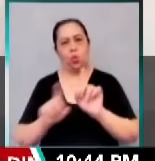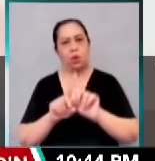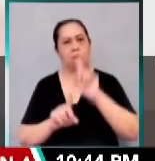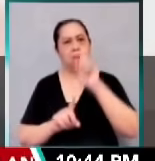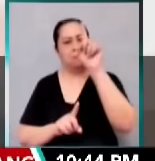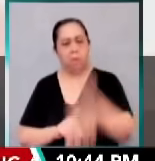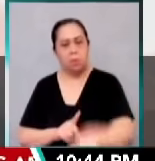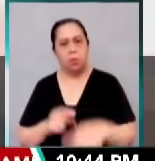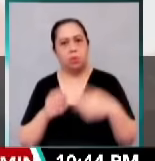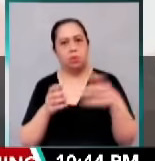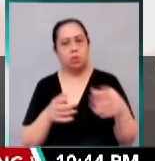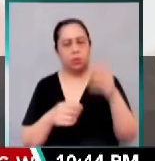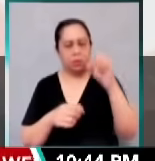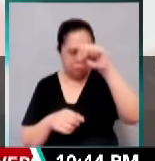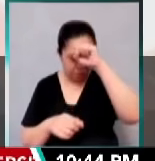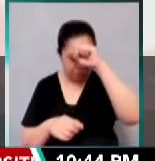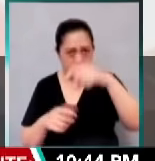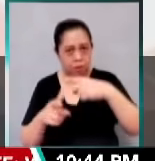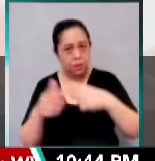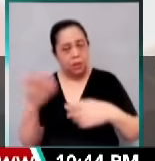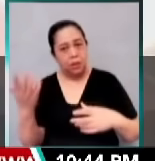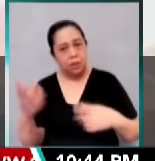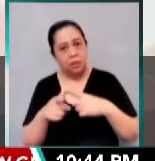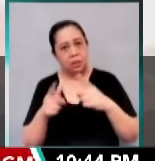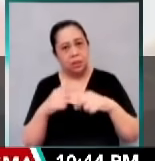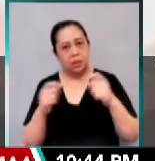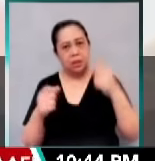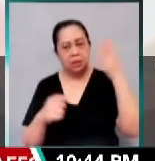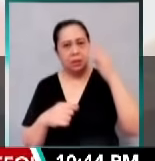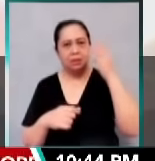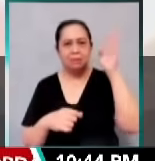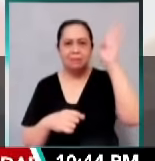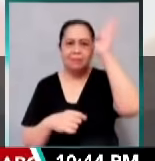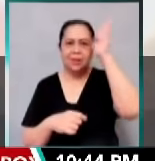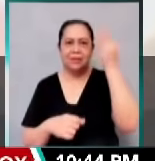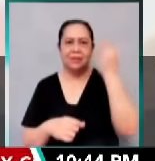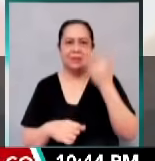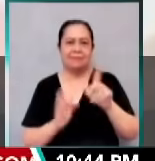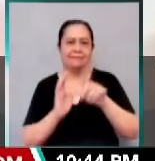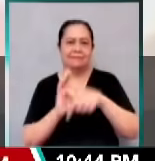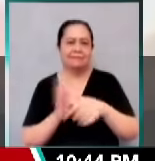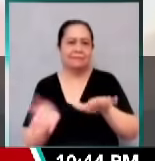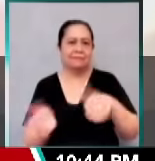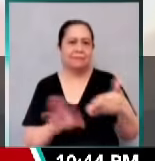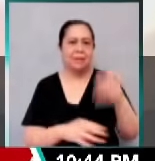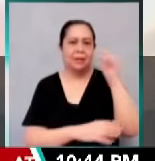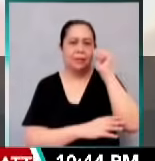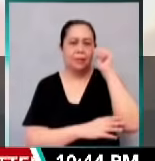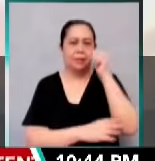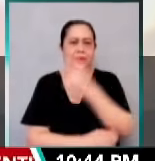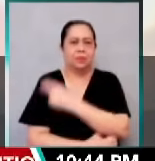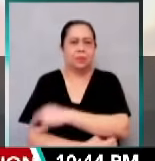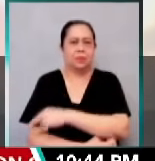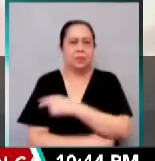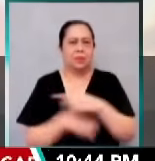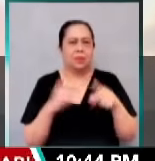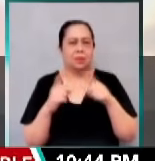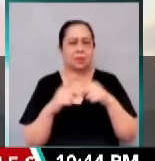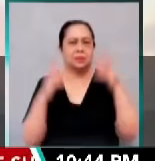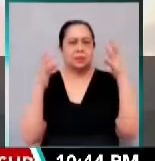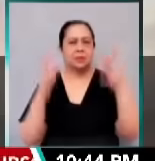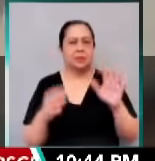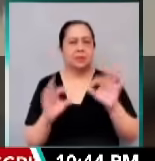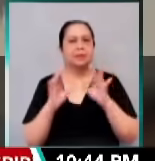ang ulo ni Ambrosio at naging brain dead kalaunan. Pumalo si Ambrosio sa ospital nang mapagdesisyunan ng kanyang pamilya